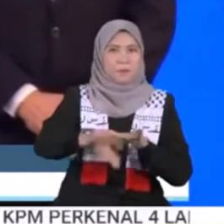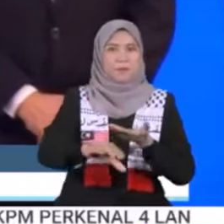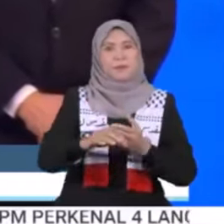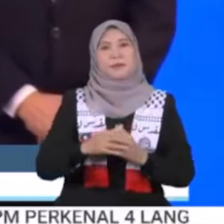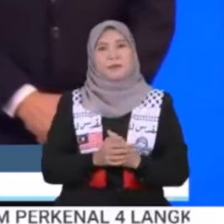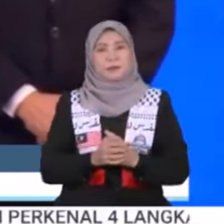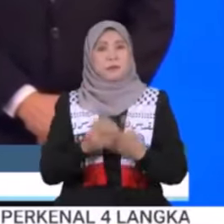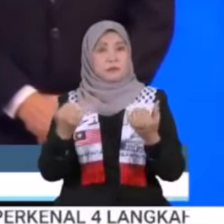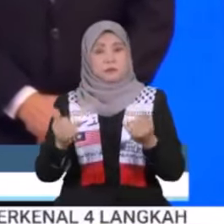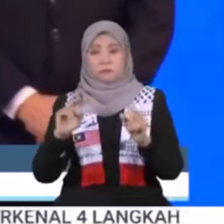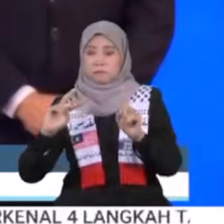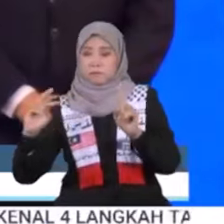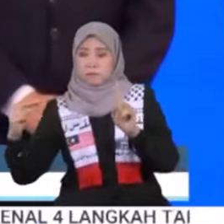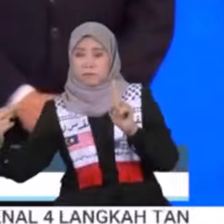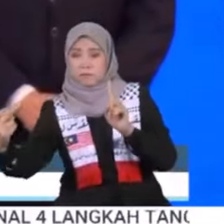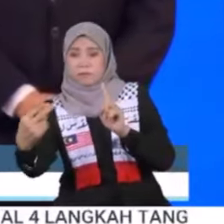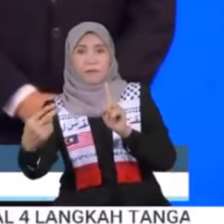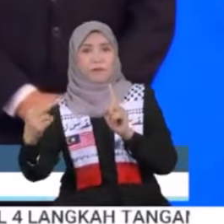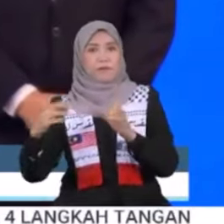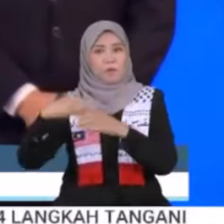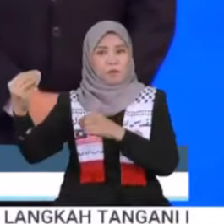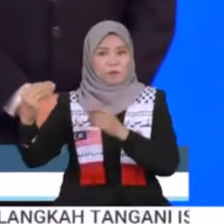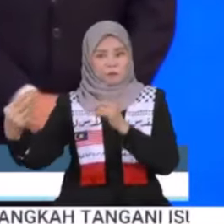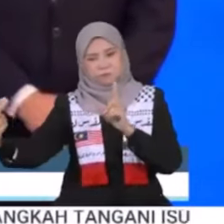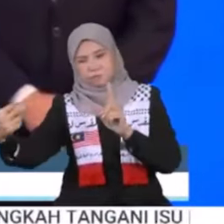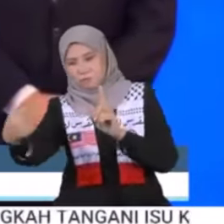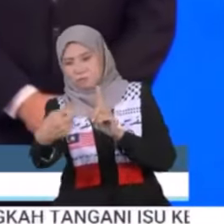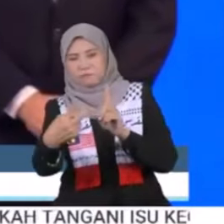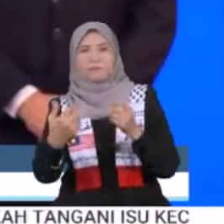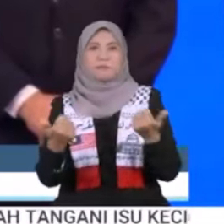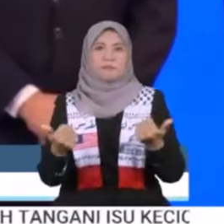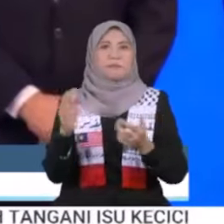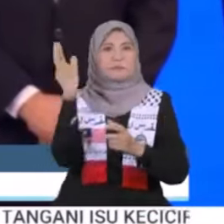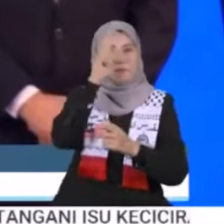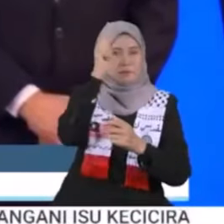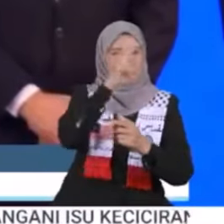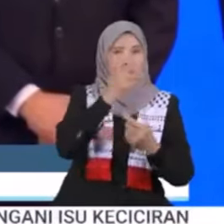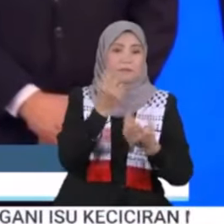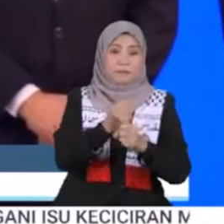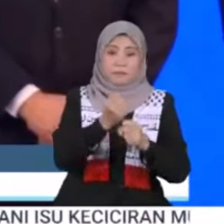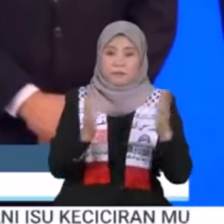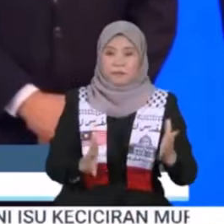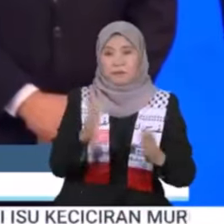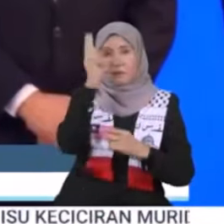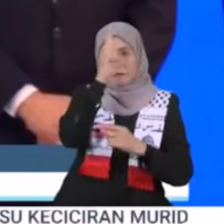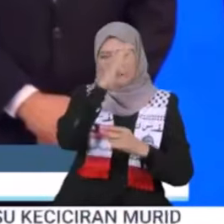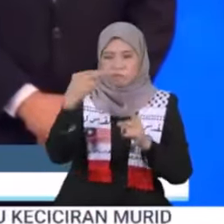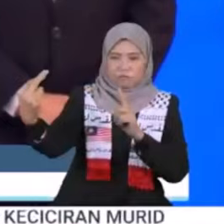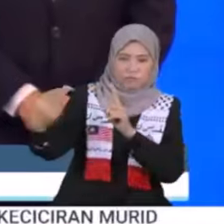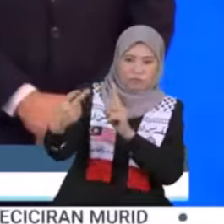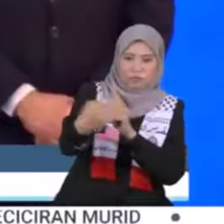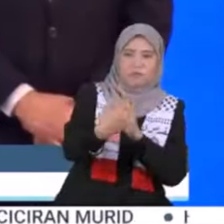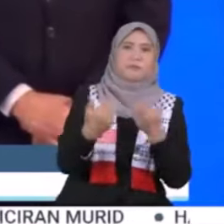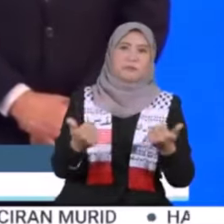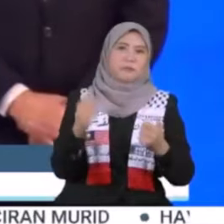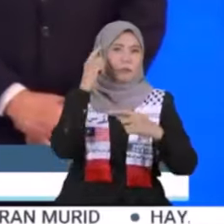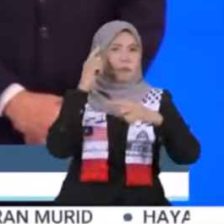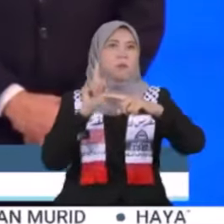mereka tentang terhadap dasar kerajaan, pimpinannya dan penjawat awam sangat positif.